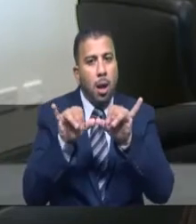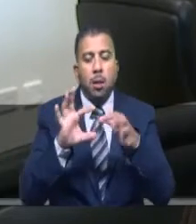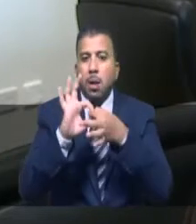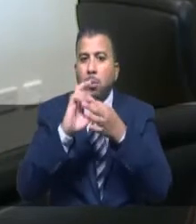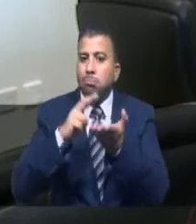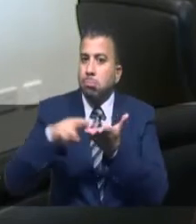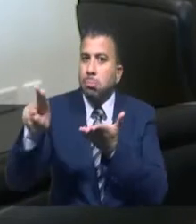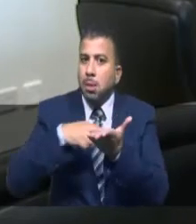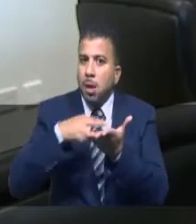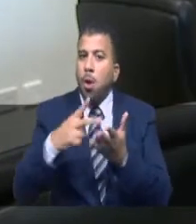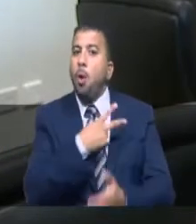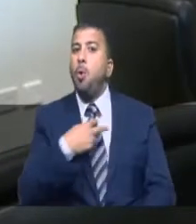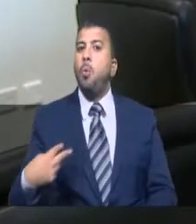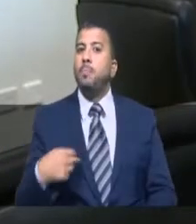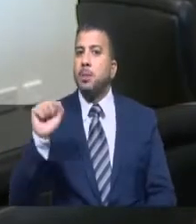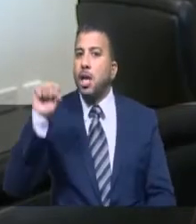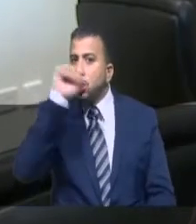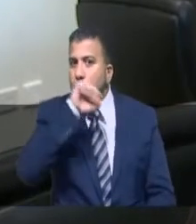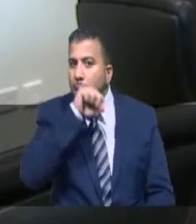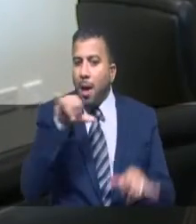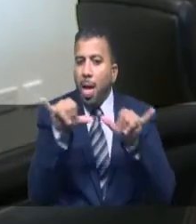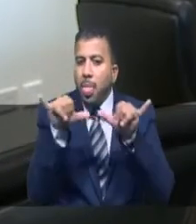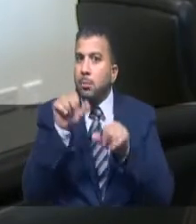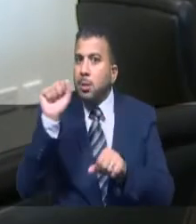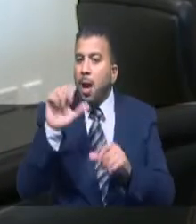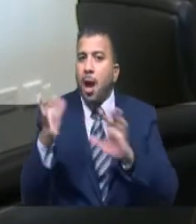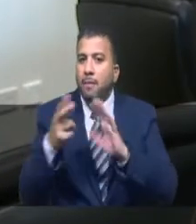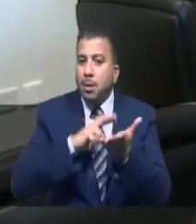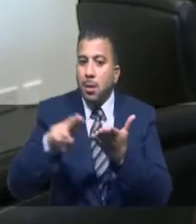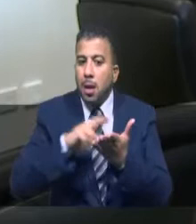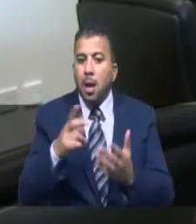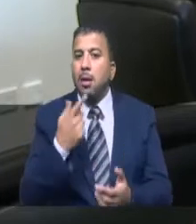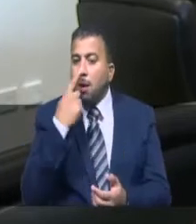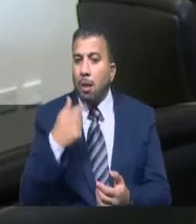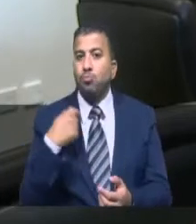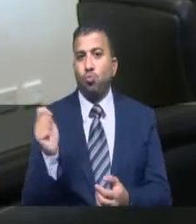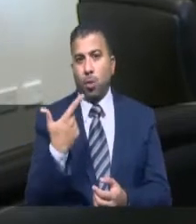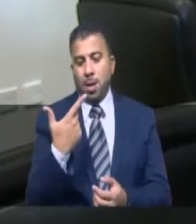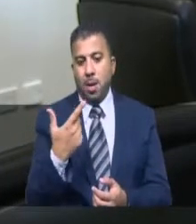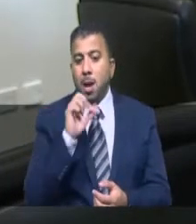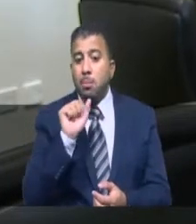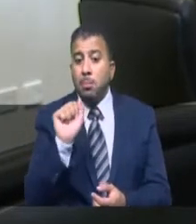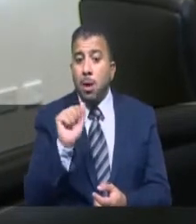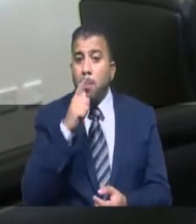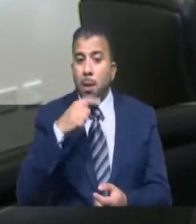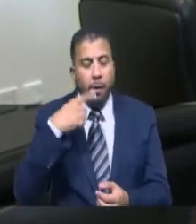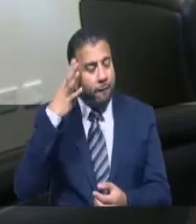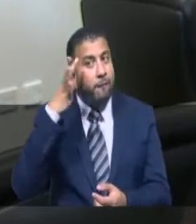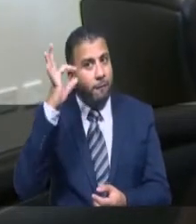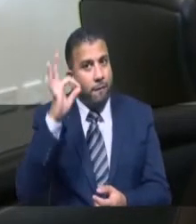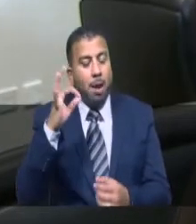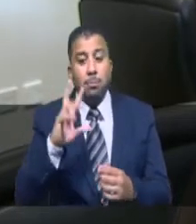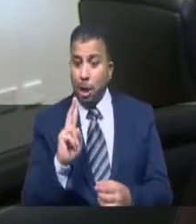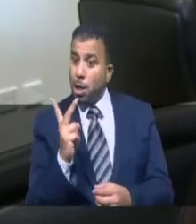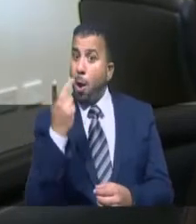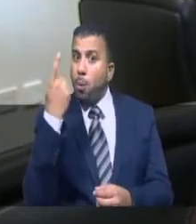التواصل الاجتماعي التابعة لحكومة الشارقة، وشو الأشياء اللي المفروض الجمهور مثلا ما راح يستفيد منها. فكل هالأشياء اليوم صقلت مهاراتنا،